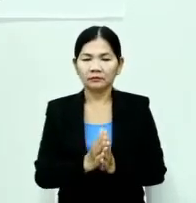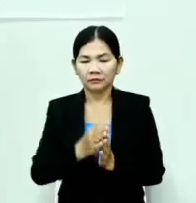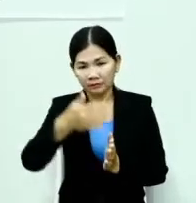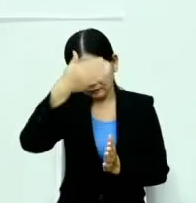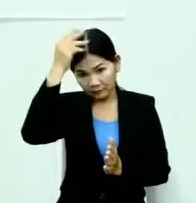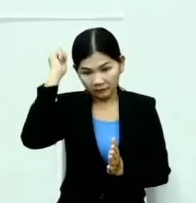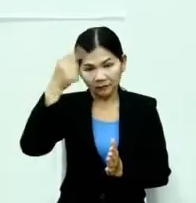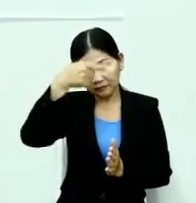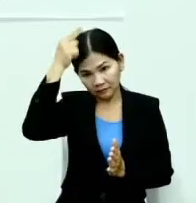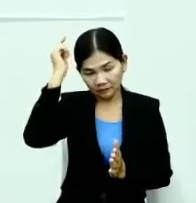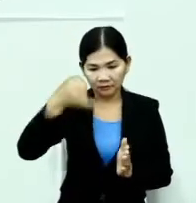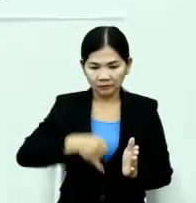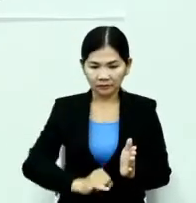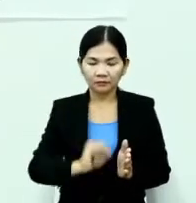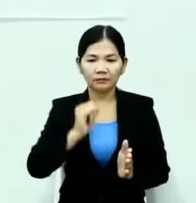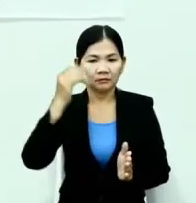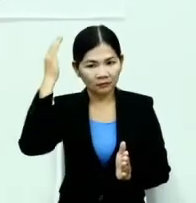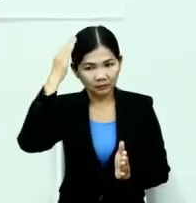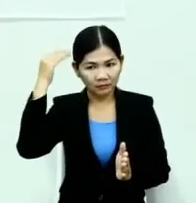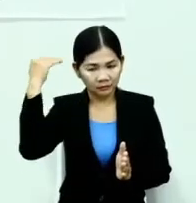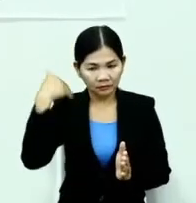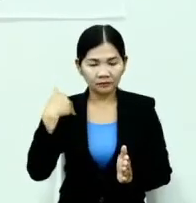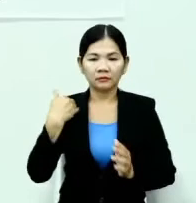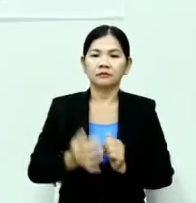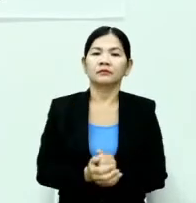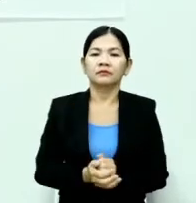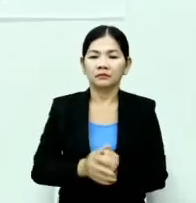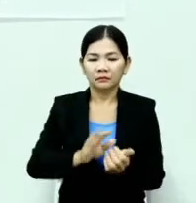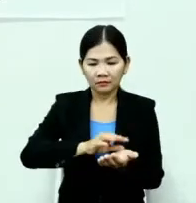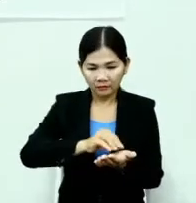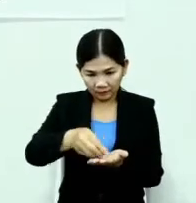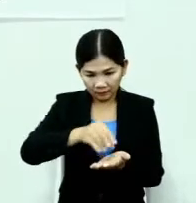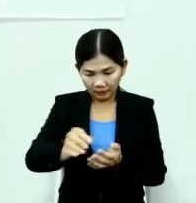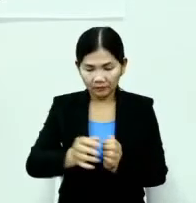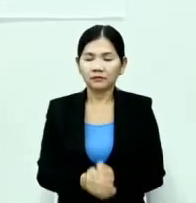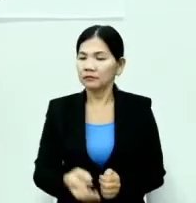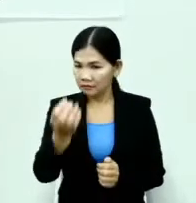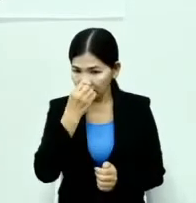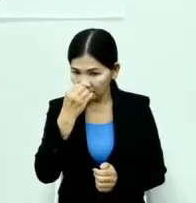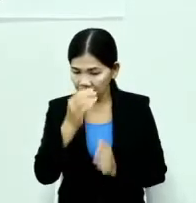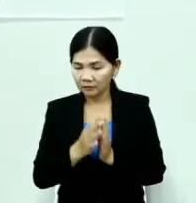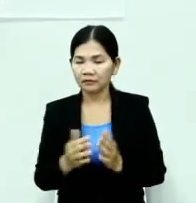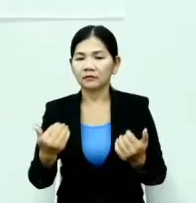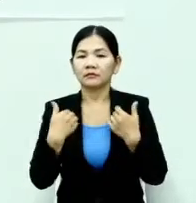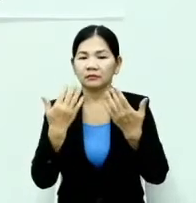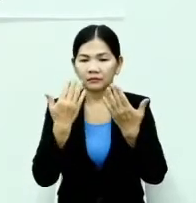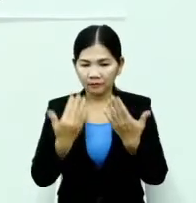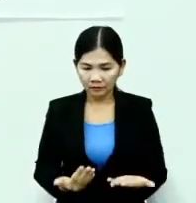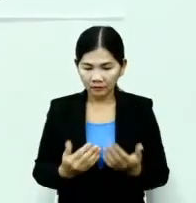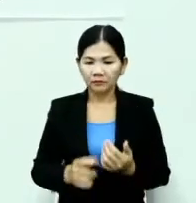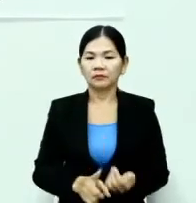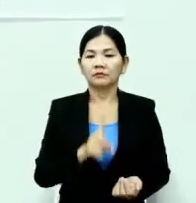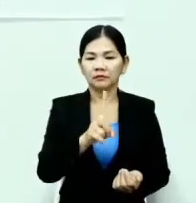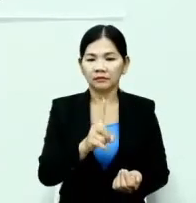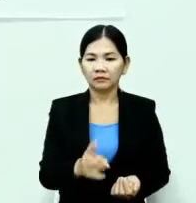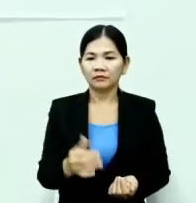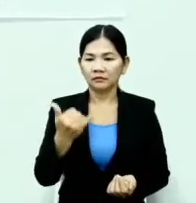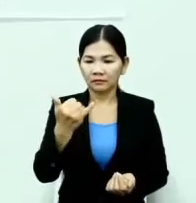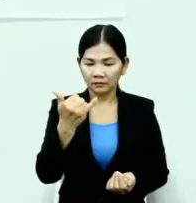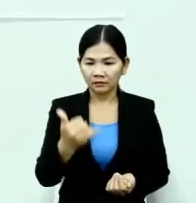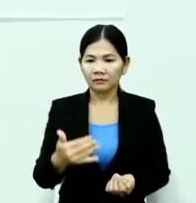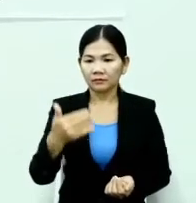có lập bót có thịt đà. Chà, nó mình chọc đại bán từ tuổi tiên ở tùng ngốn